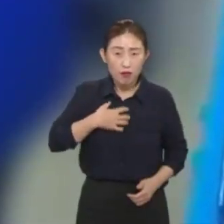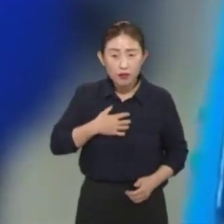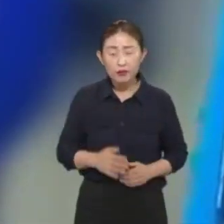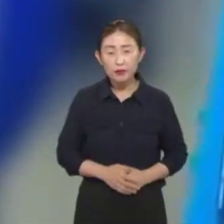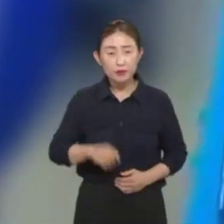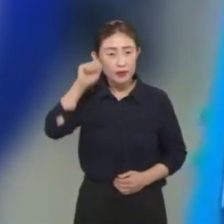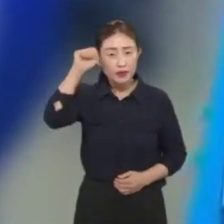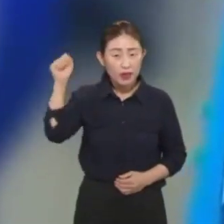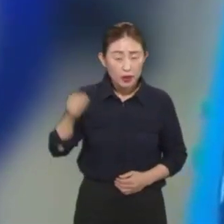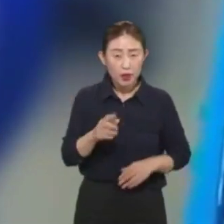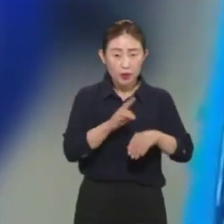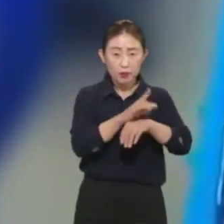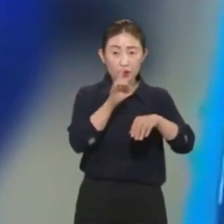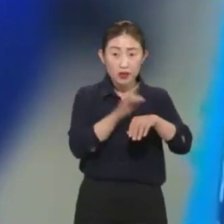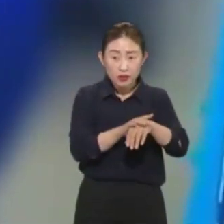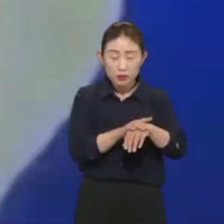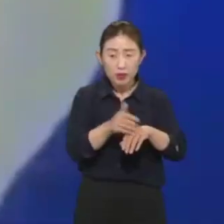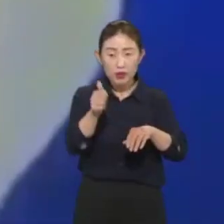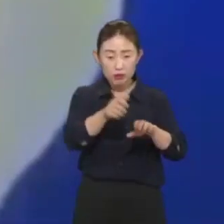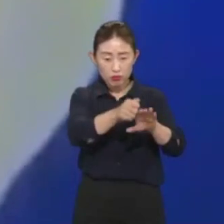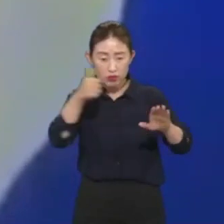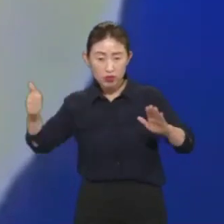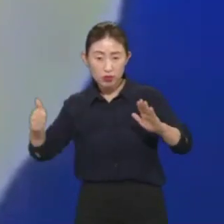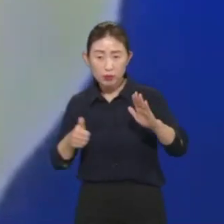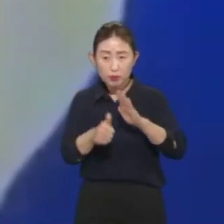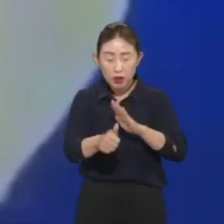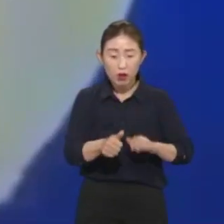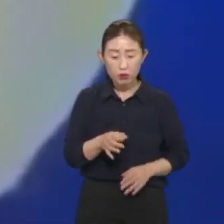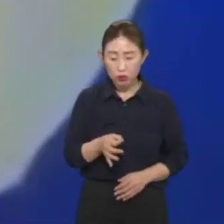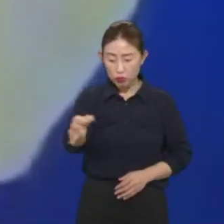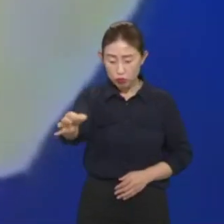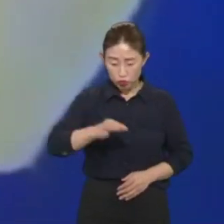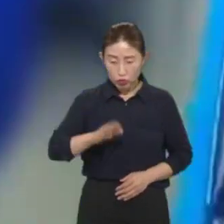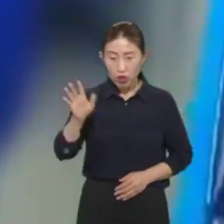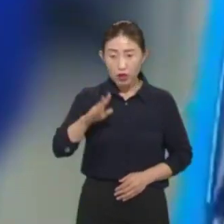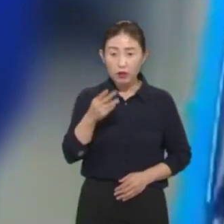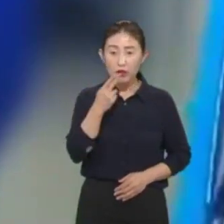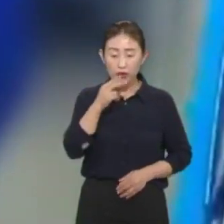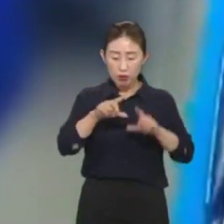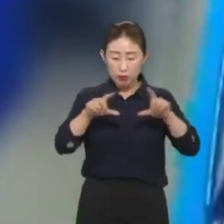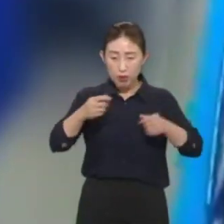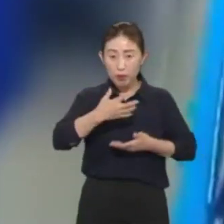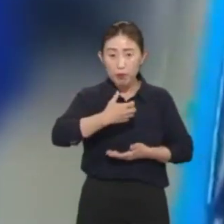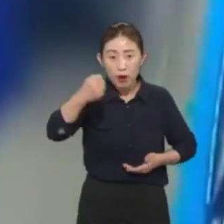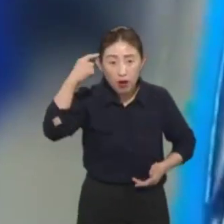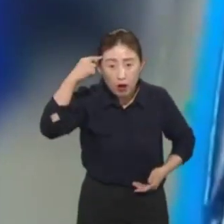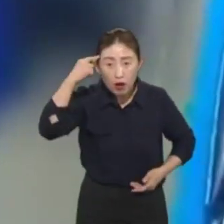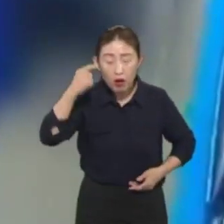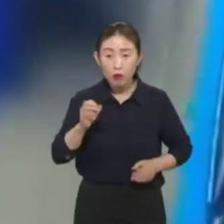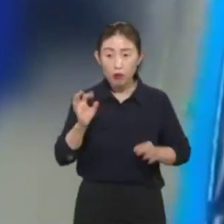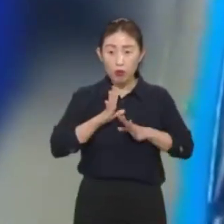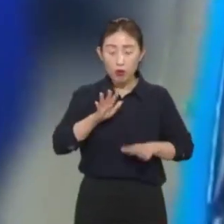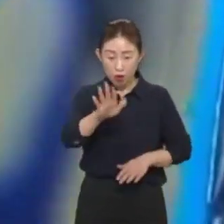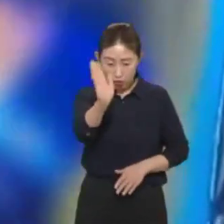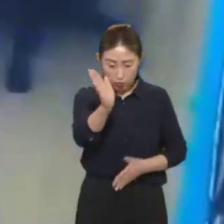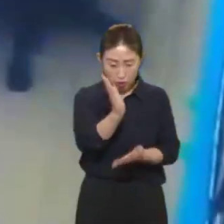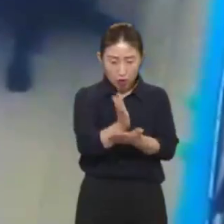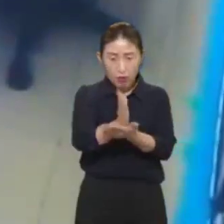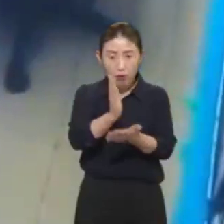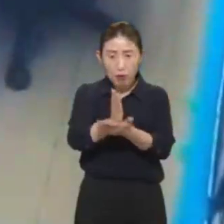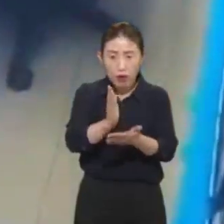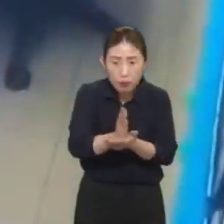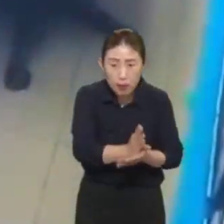깊은 새벽 편의점에 들어온 한 남성이 계산도 하지 않은 채 담배를 꺼내가려 합니다. 놀란 직원이 막으러